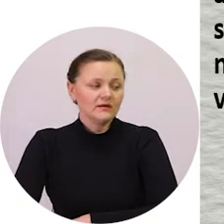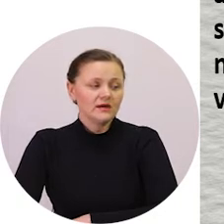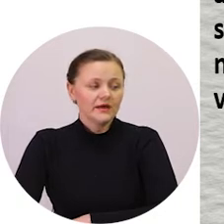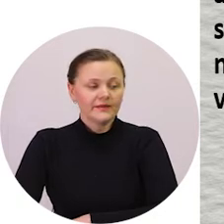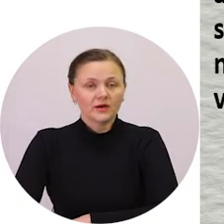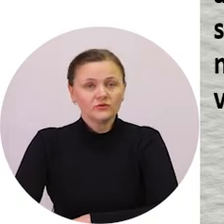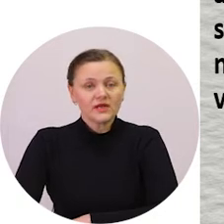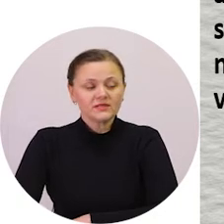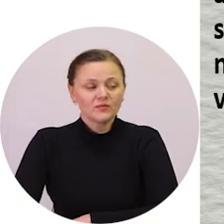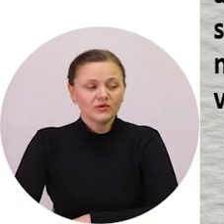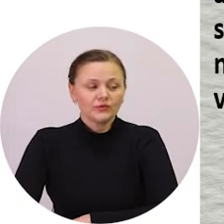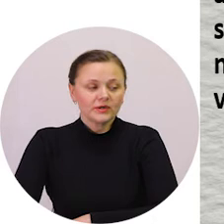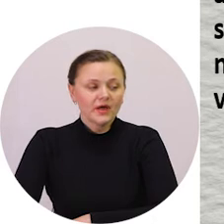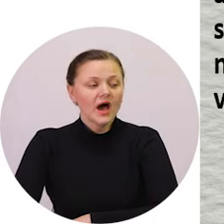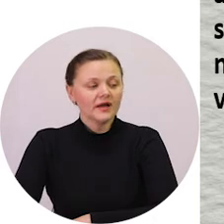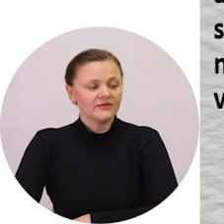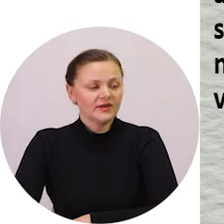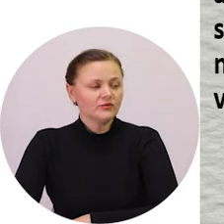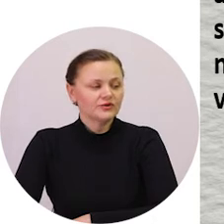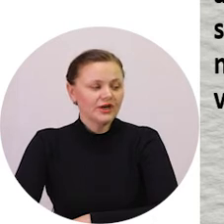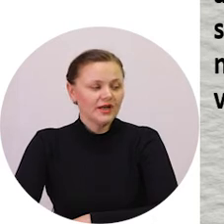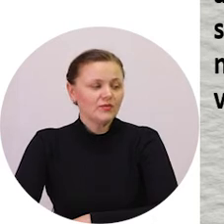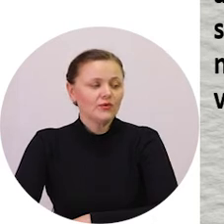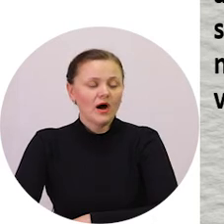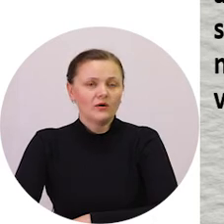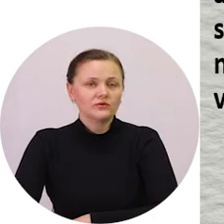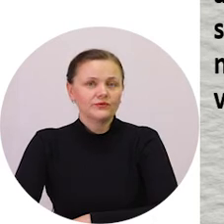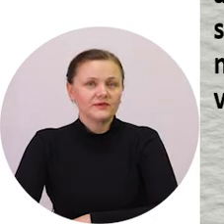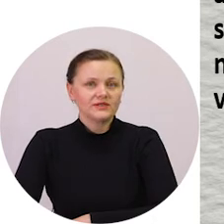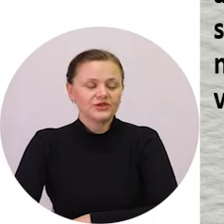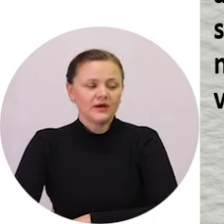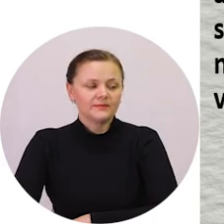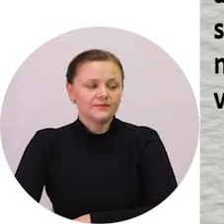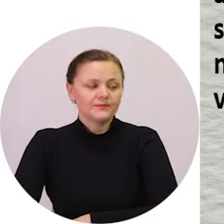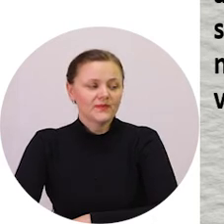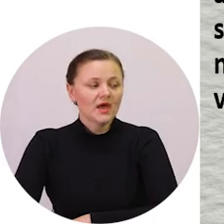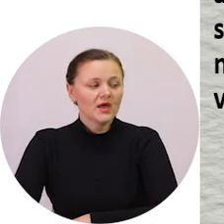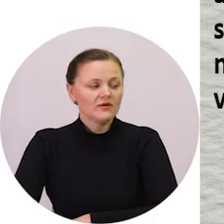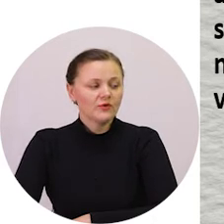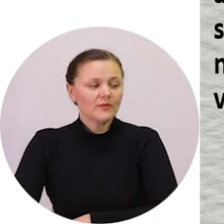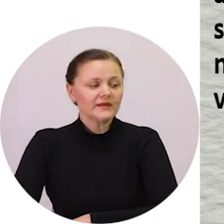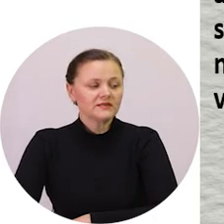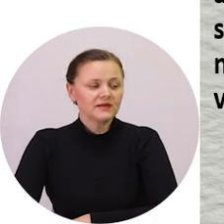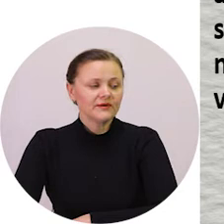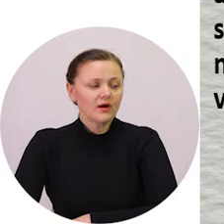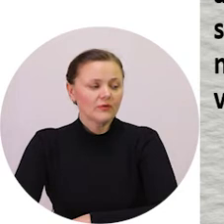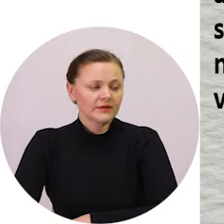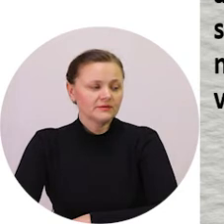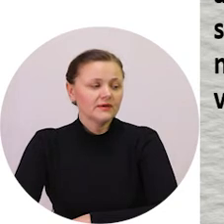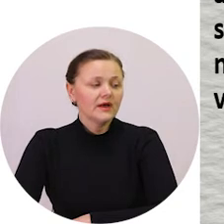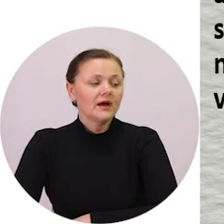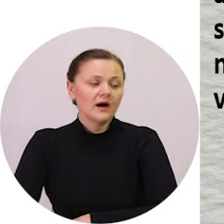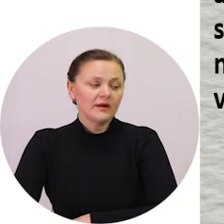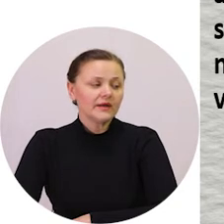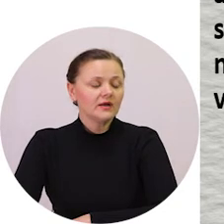vocal. Dar nu s-a lăsat bătut. A devenit un celebru astrofizician. E vorba de Stephen